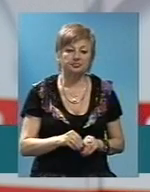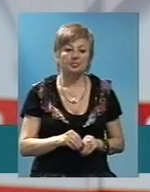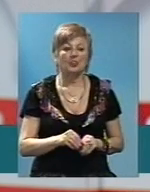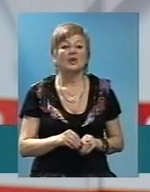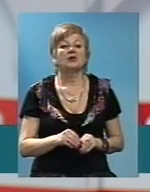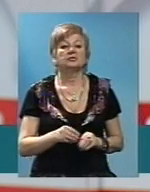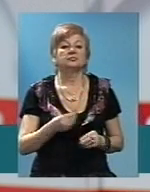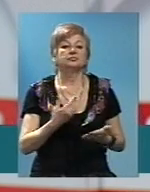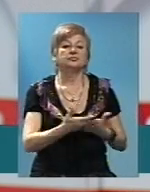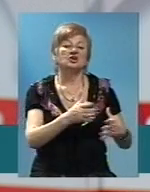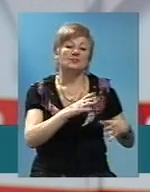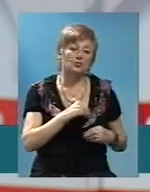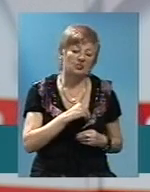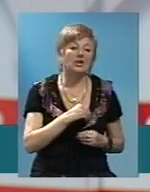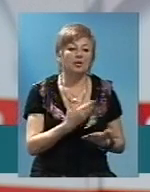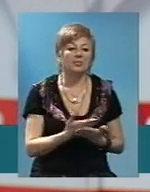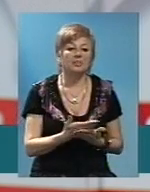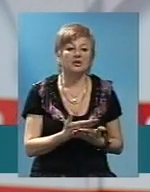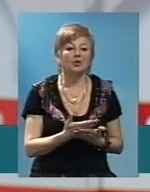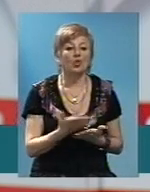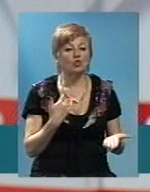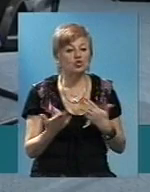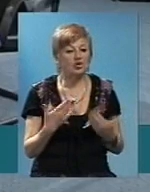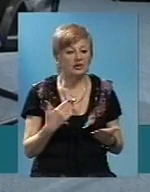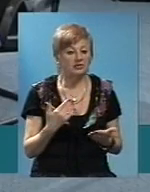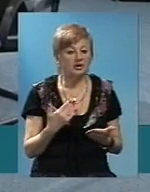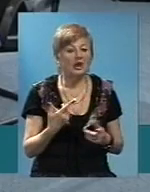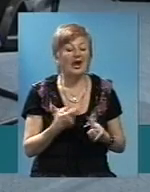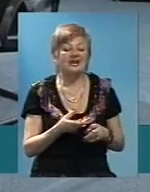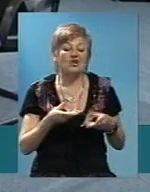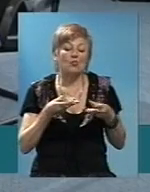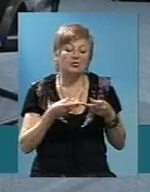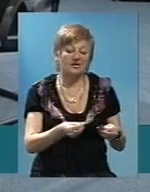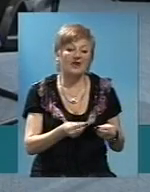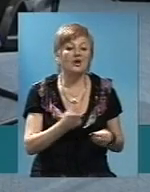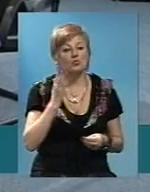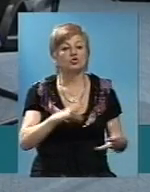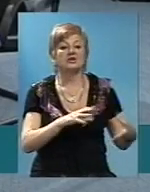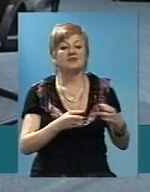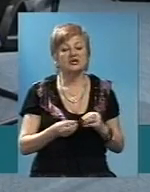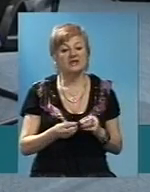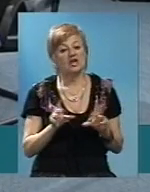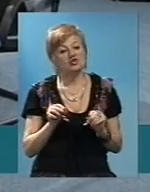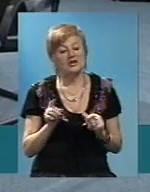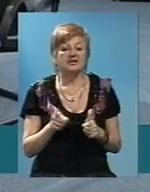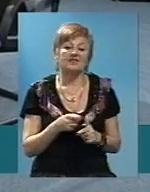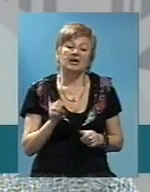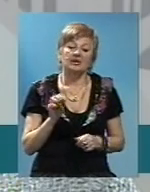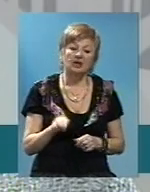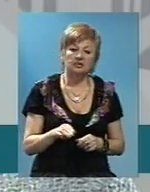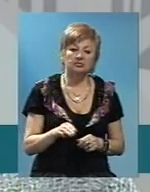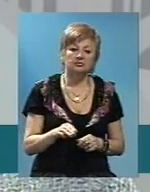своїм партнером або з дітьми вибудовувати нормальні стосунки. Це також впливає на те, чи буде в результаті людина щасливою чи ні. А